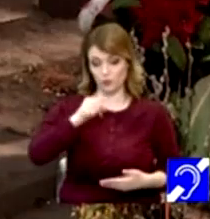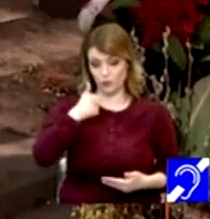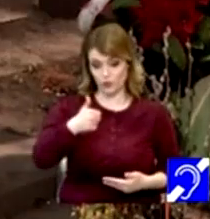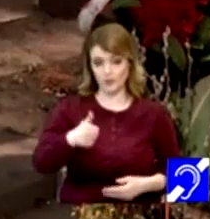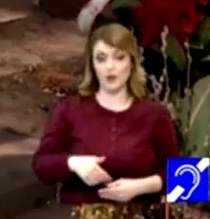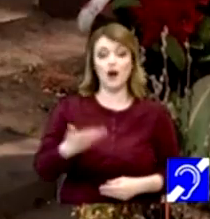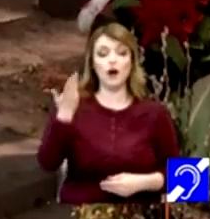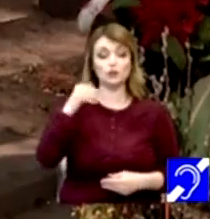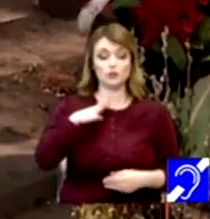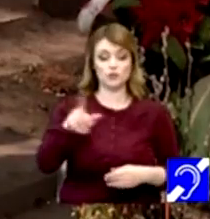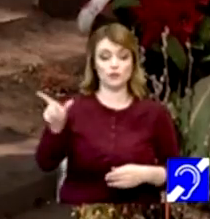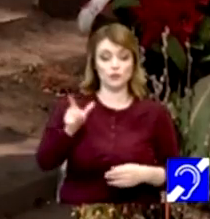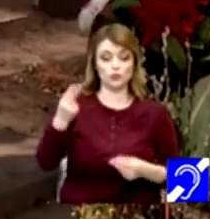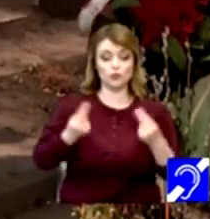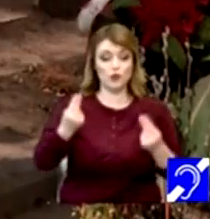filmare,